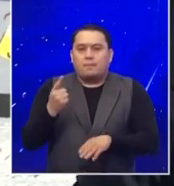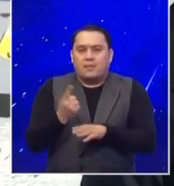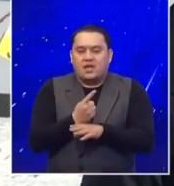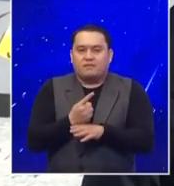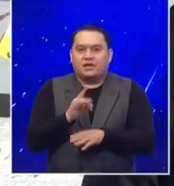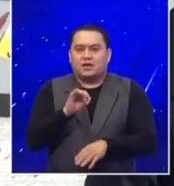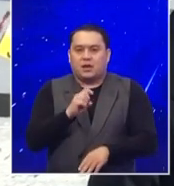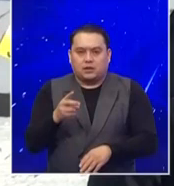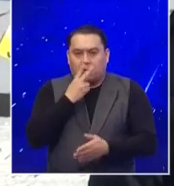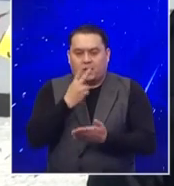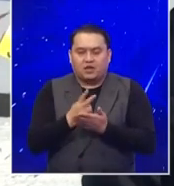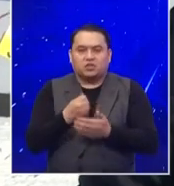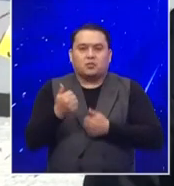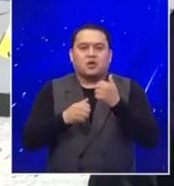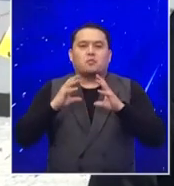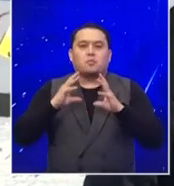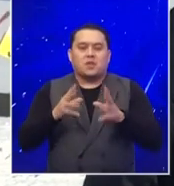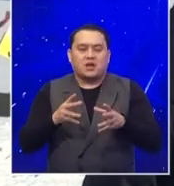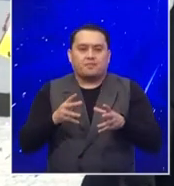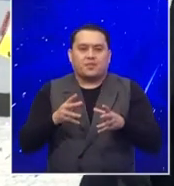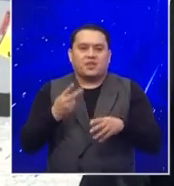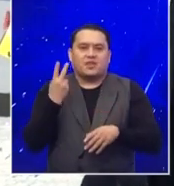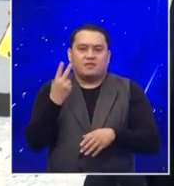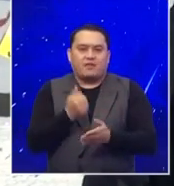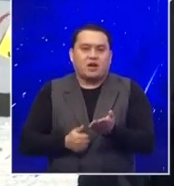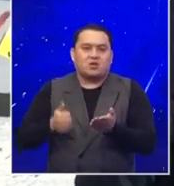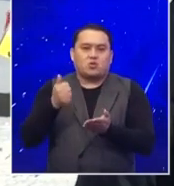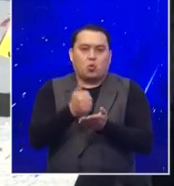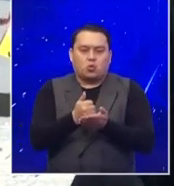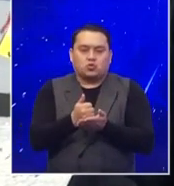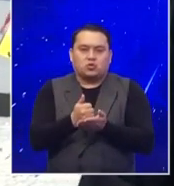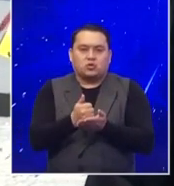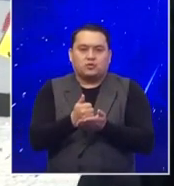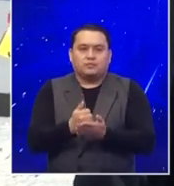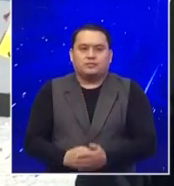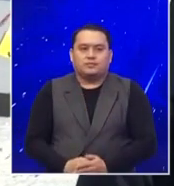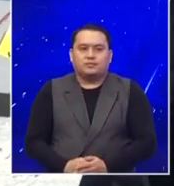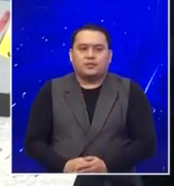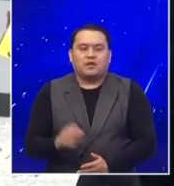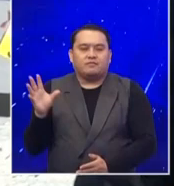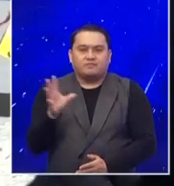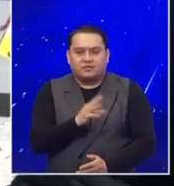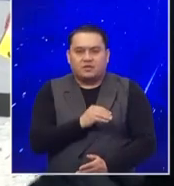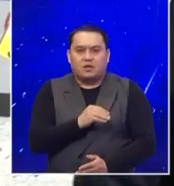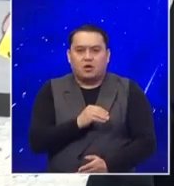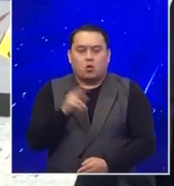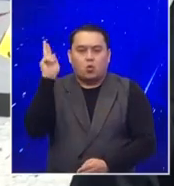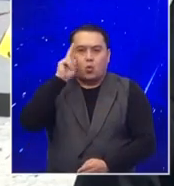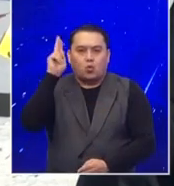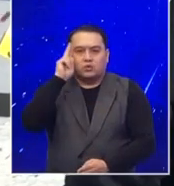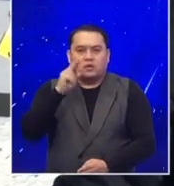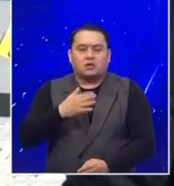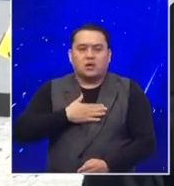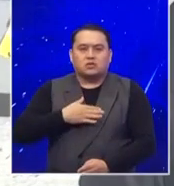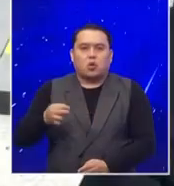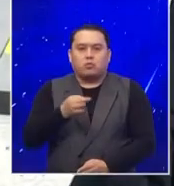раз отбираются на чемпионат мира. Ну, еще вот у нас две кандидатуры. Это Ручьев, очень перспективный, и Миронова. Все они учатся в